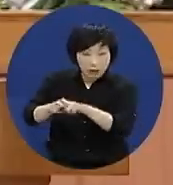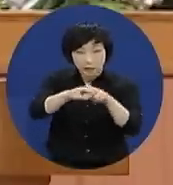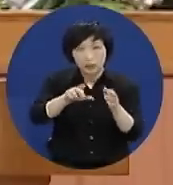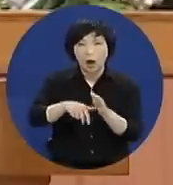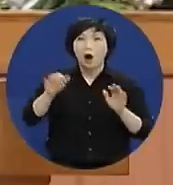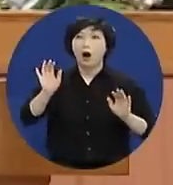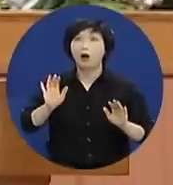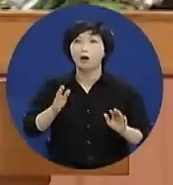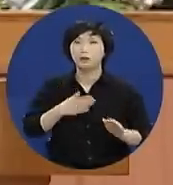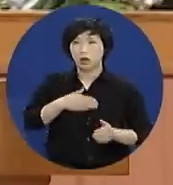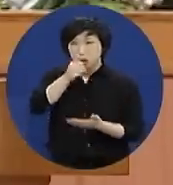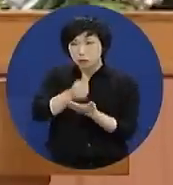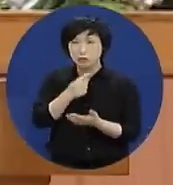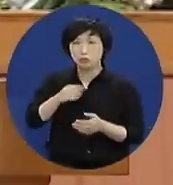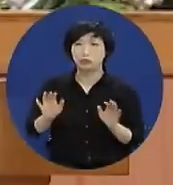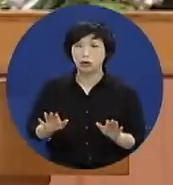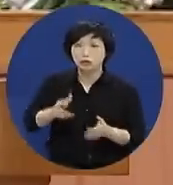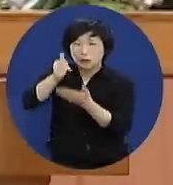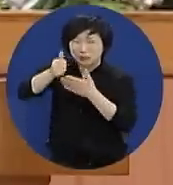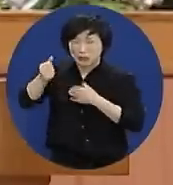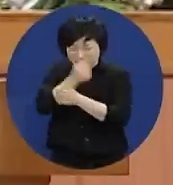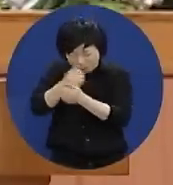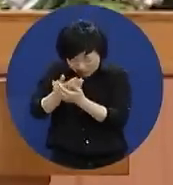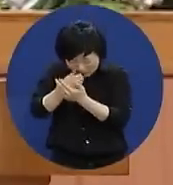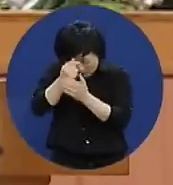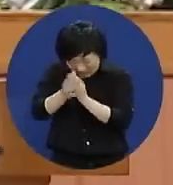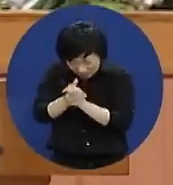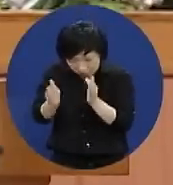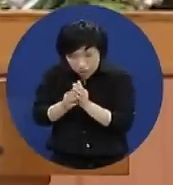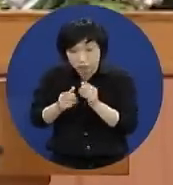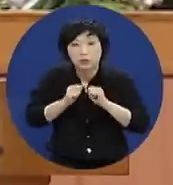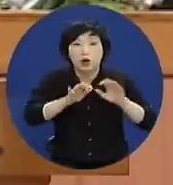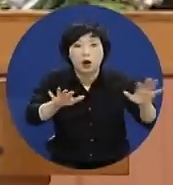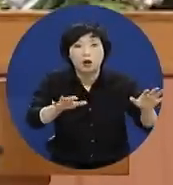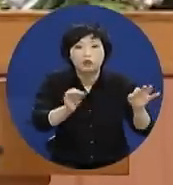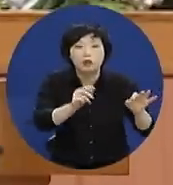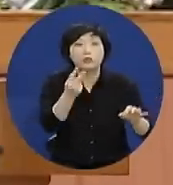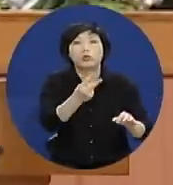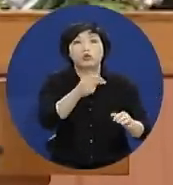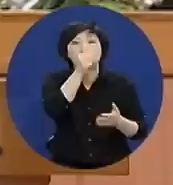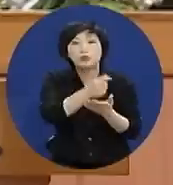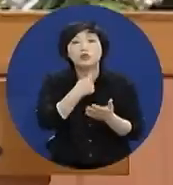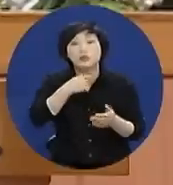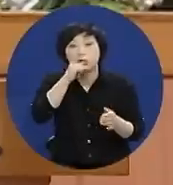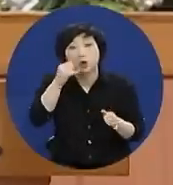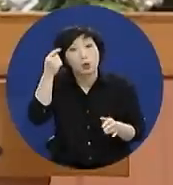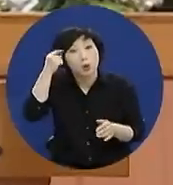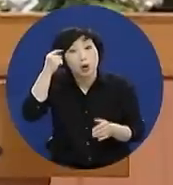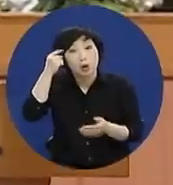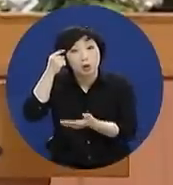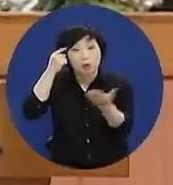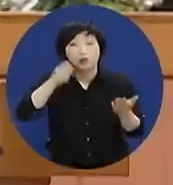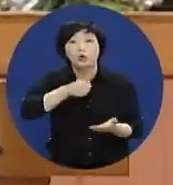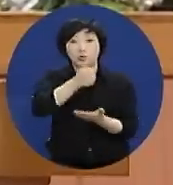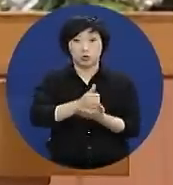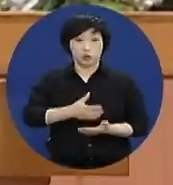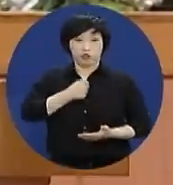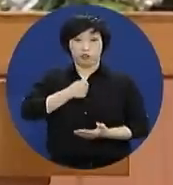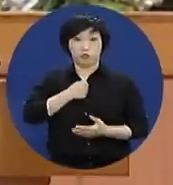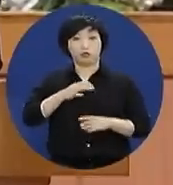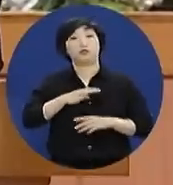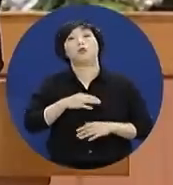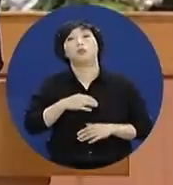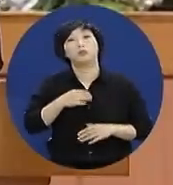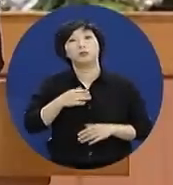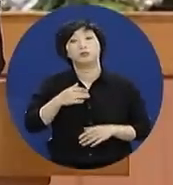犯しましたしいお許しくださいしかし教会を手ていきながら繰り返して同じ罪を犯しますなぜでしょうか罪に